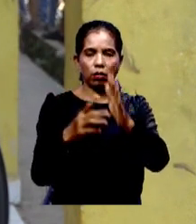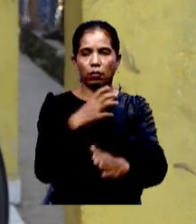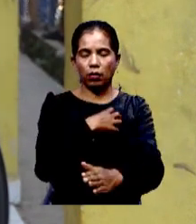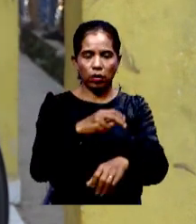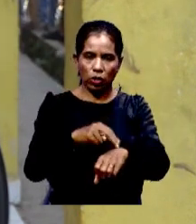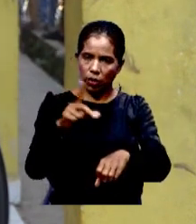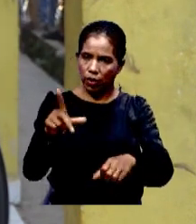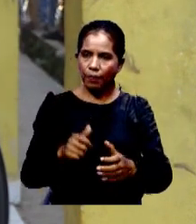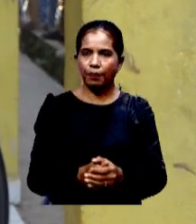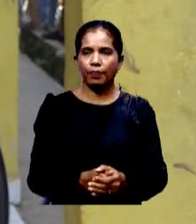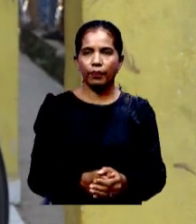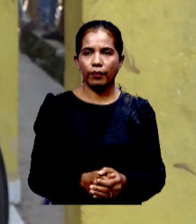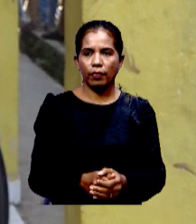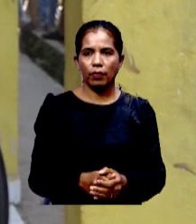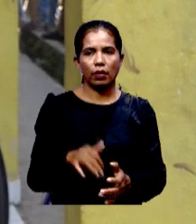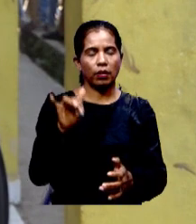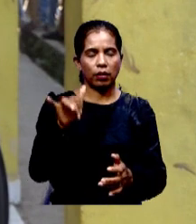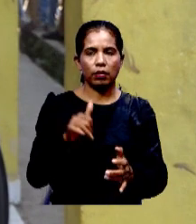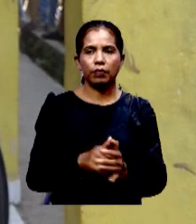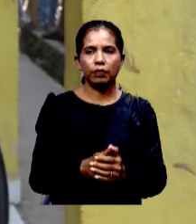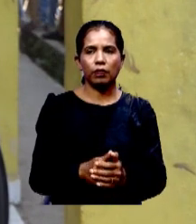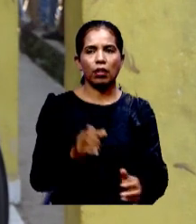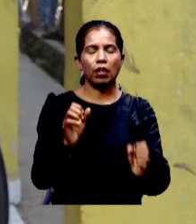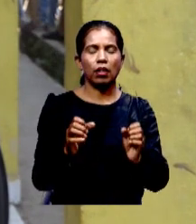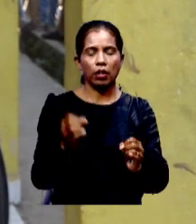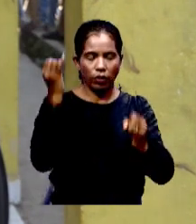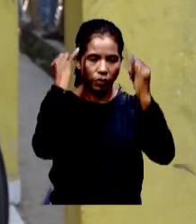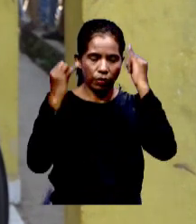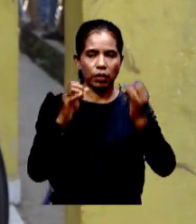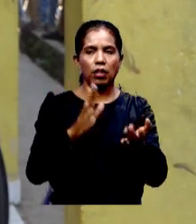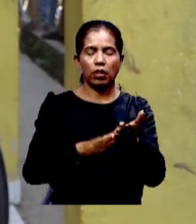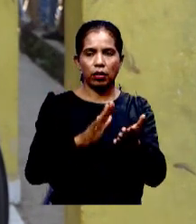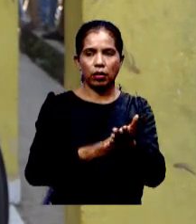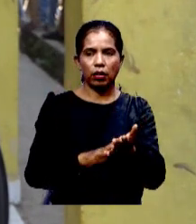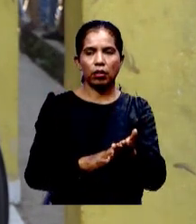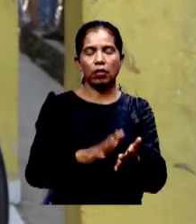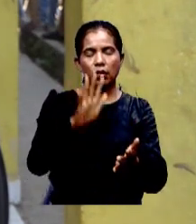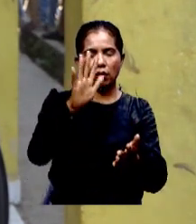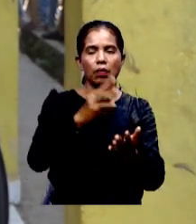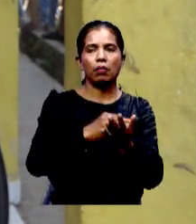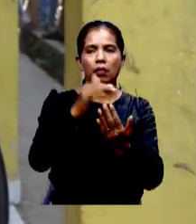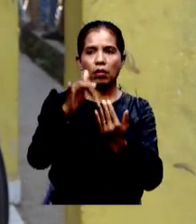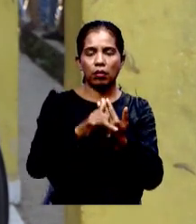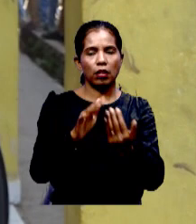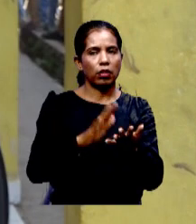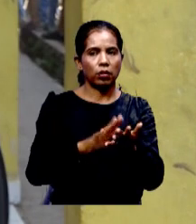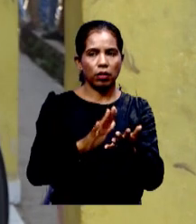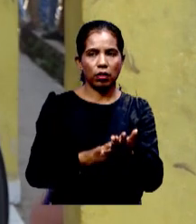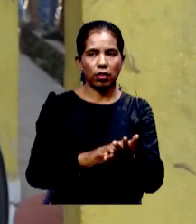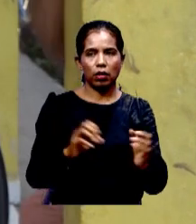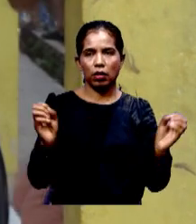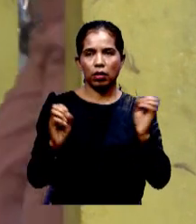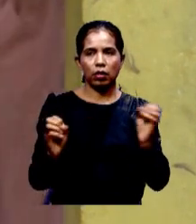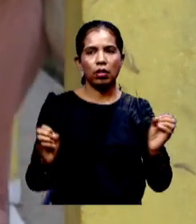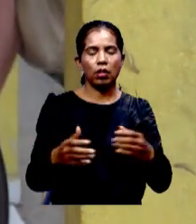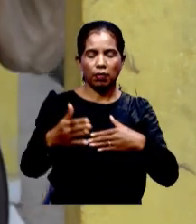nasional. Rezeta informasi. Se rezeta ini tim sekolah sekunder jeral singkrem matuda sekolah singkrem ini ni la perta